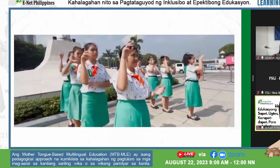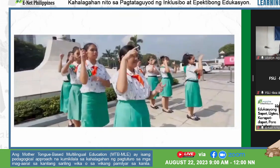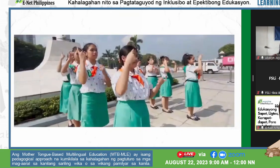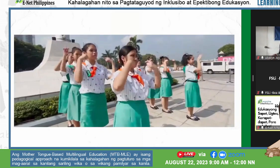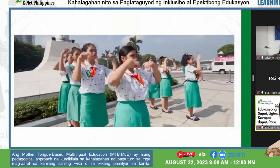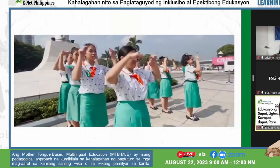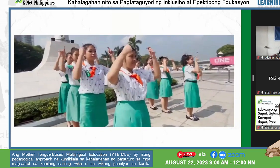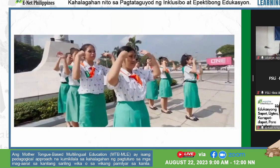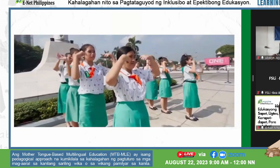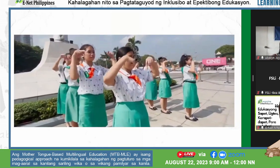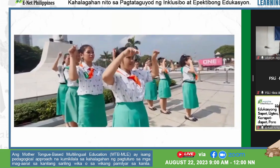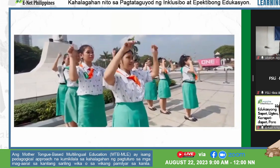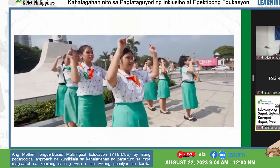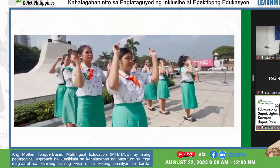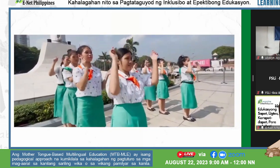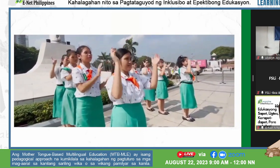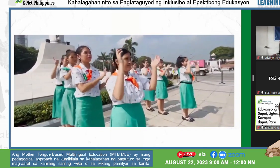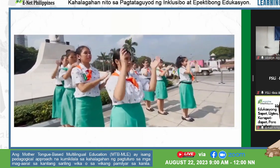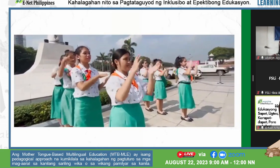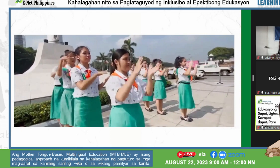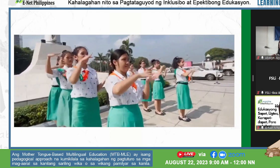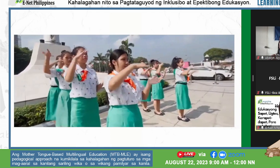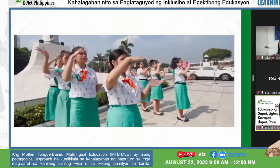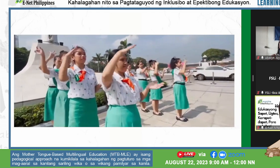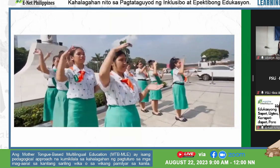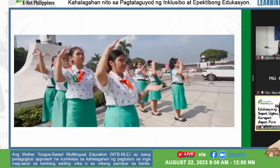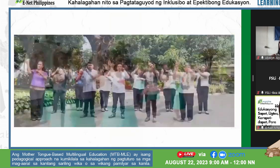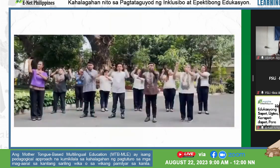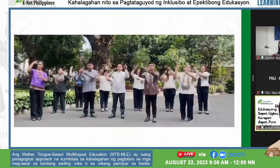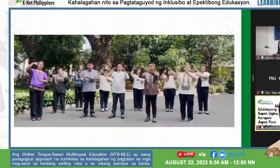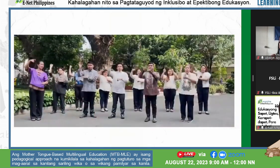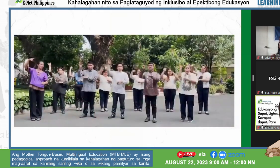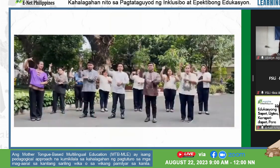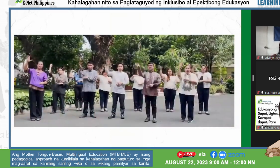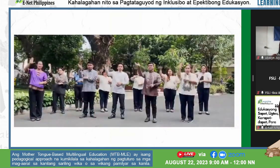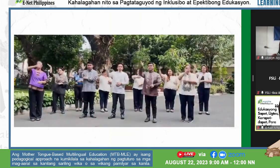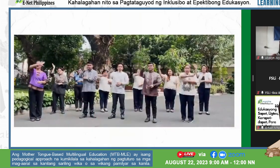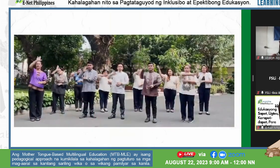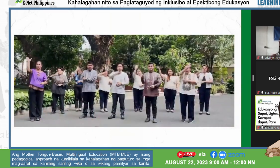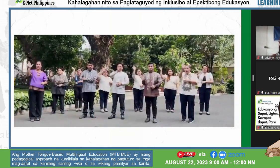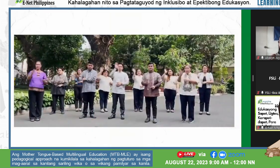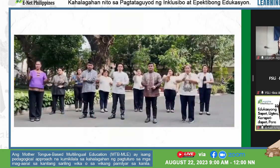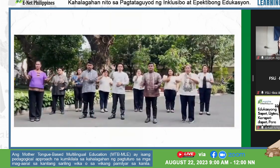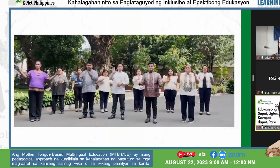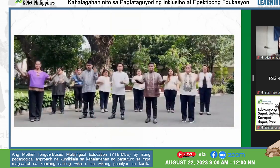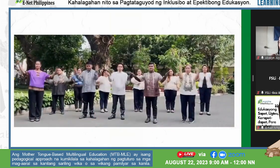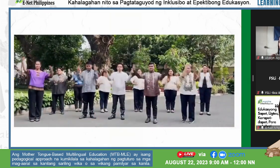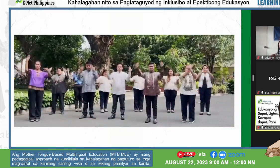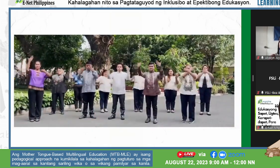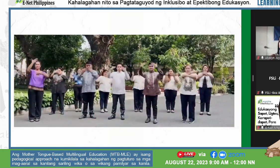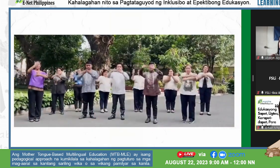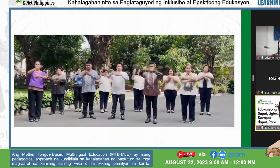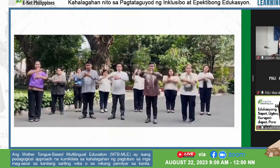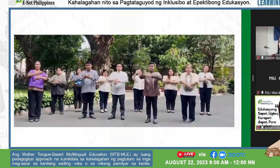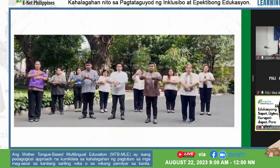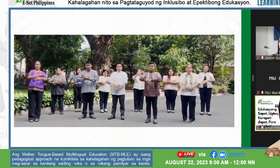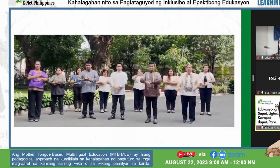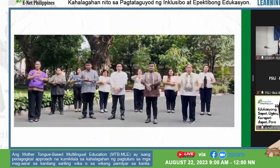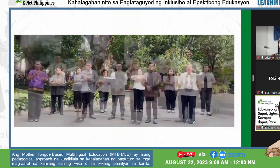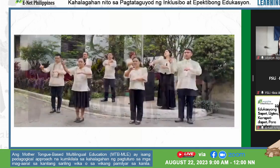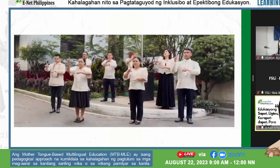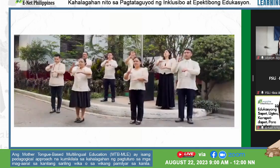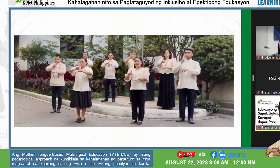Patawad mo'y tagumpay na nagtinitin, ang pituwin na karaw niya kailan pa may di